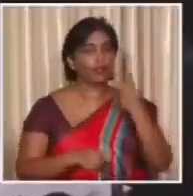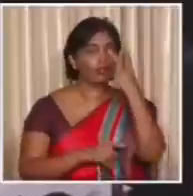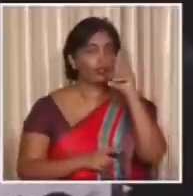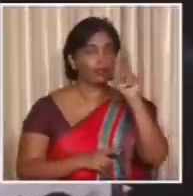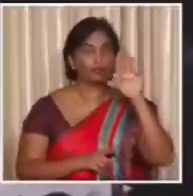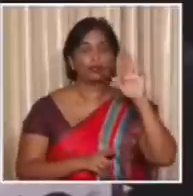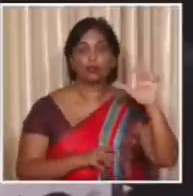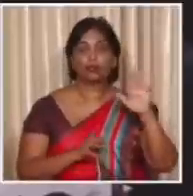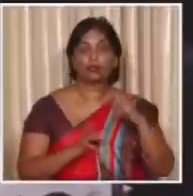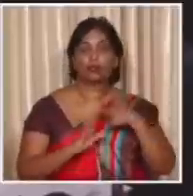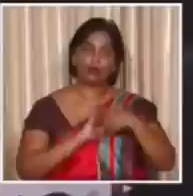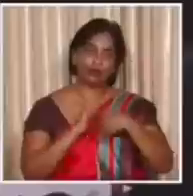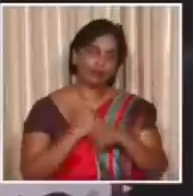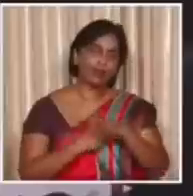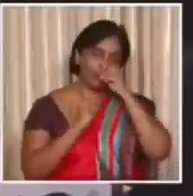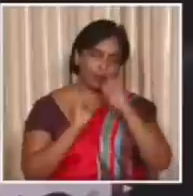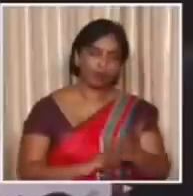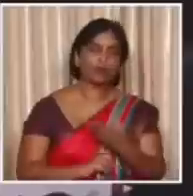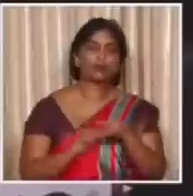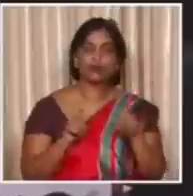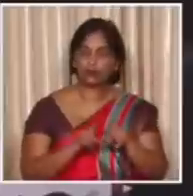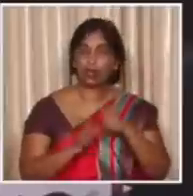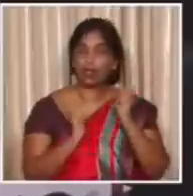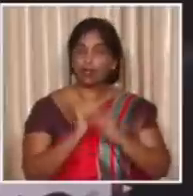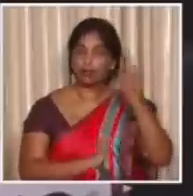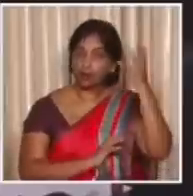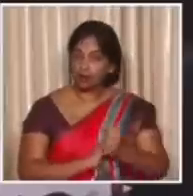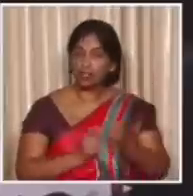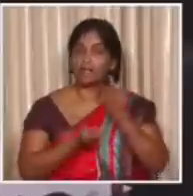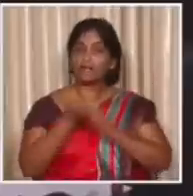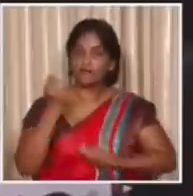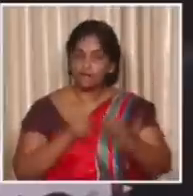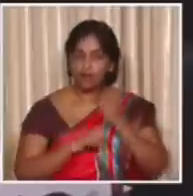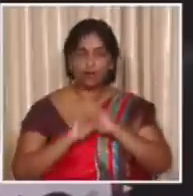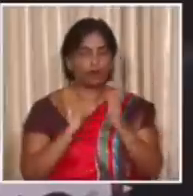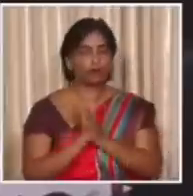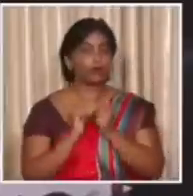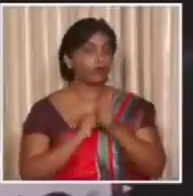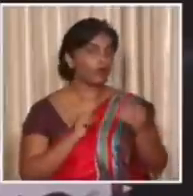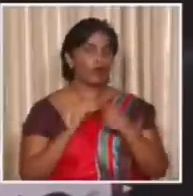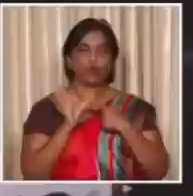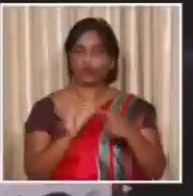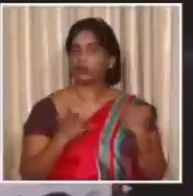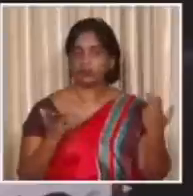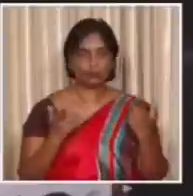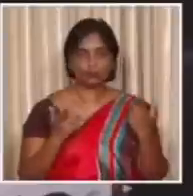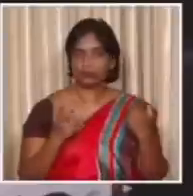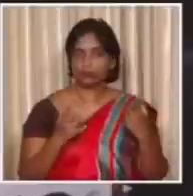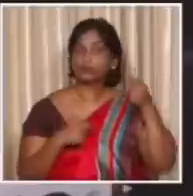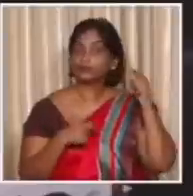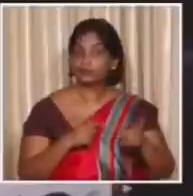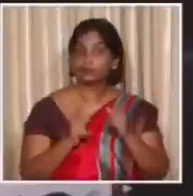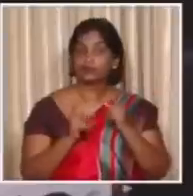2.9 රට හදනවල. මොන බොරුද මේවා? ඒ නිසා මේ ණය ගැනීම, මේ විකිණීම මේ මාවත උත්තරේ නෙවෙයි. මොකද්ද තියෙන්නේ?